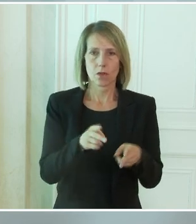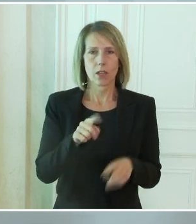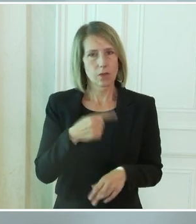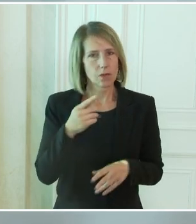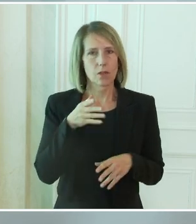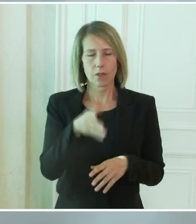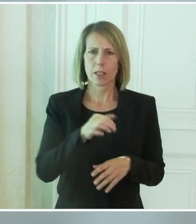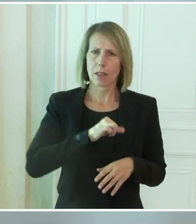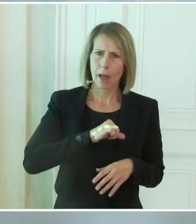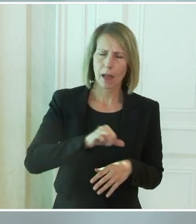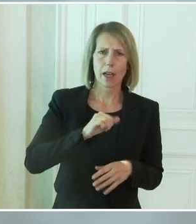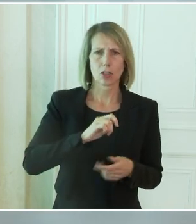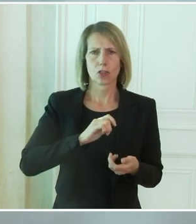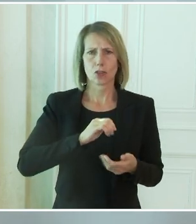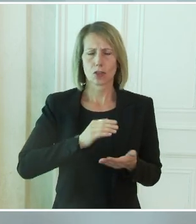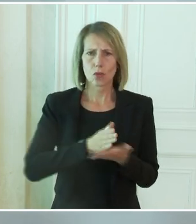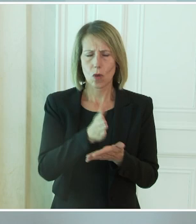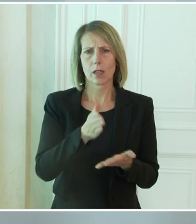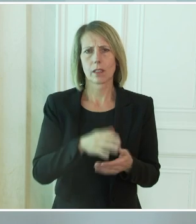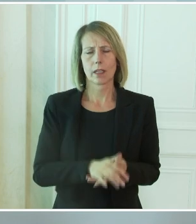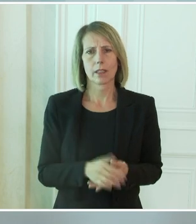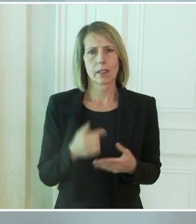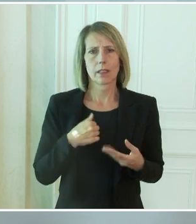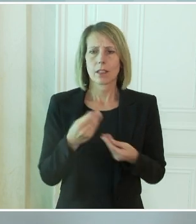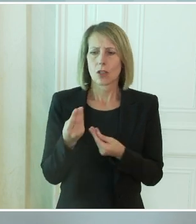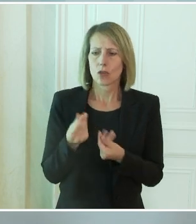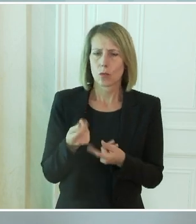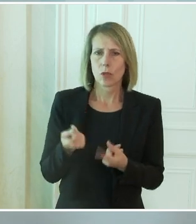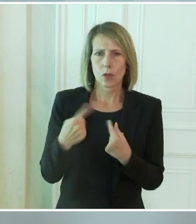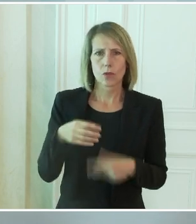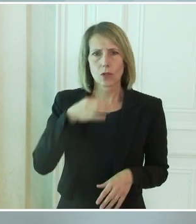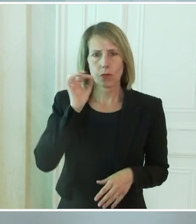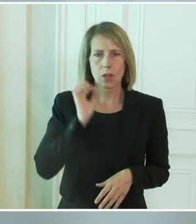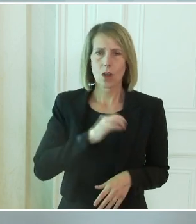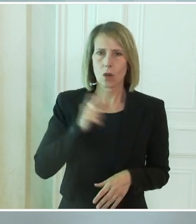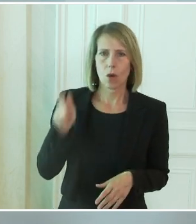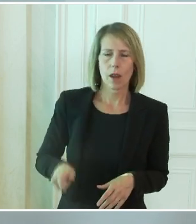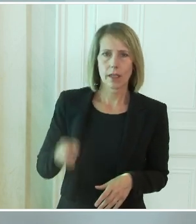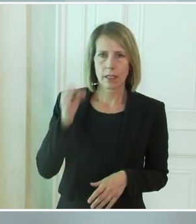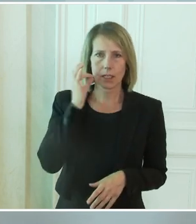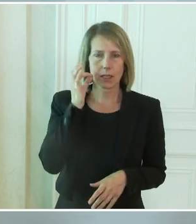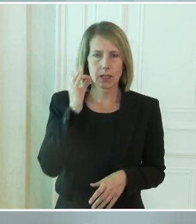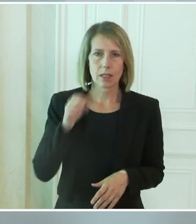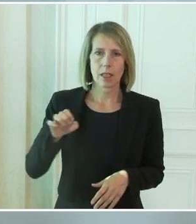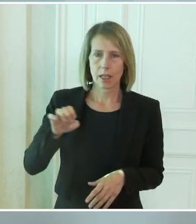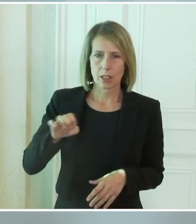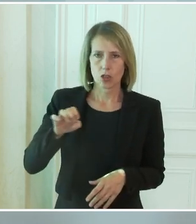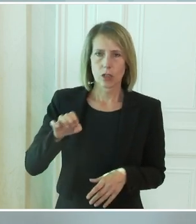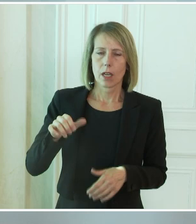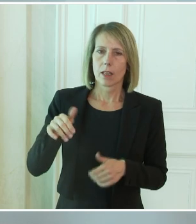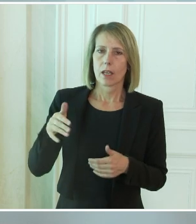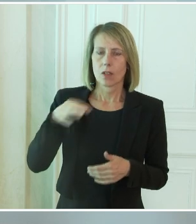durchmachen. Ich spüre das von meiner Kollegin, Frau Ministerin Ed Stadler,